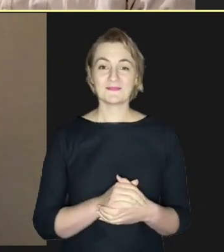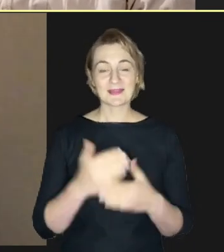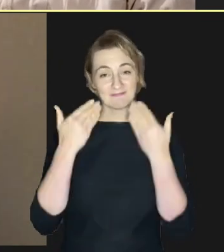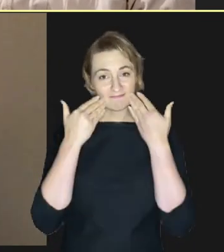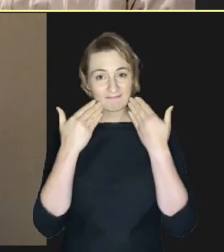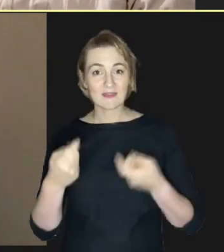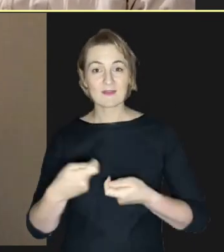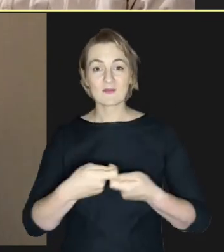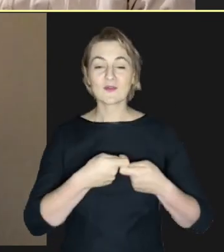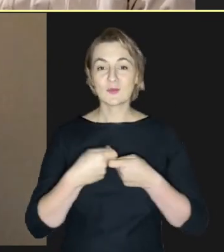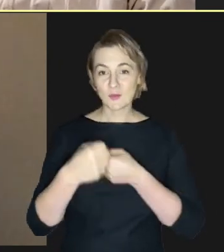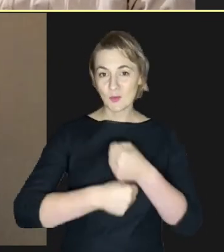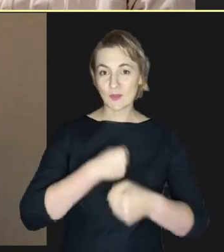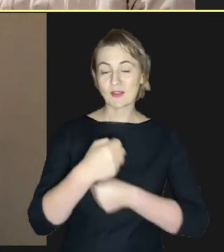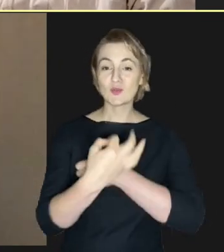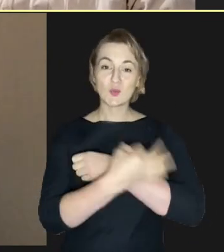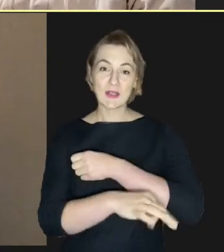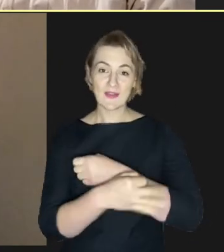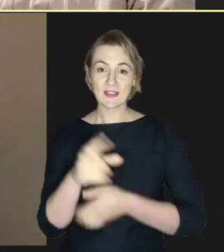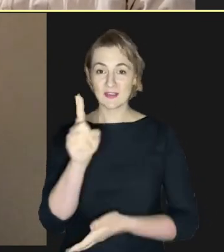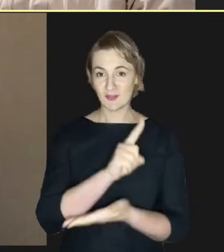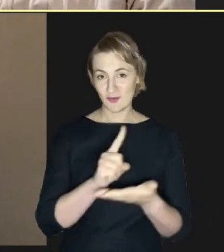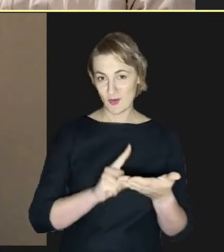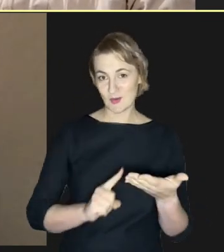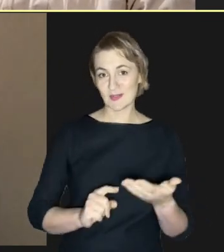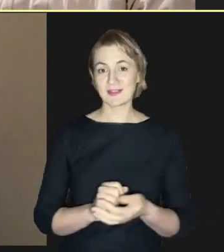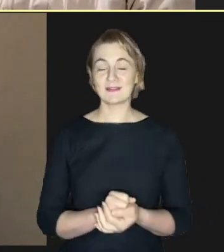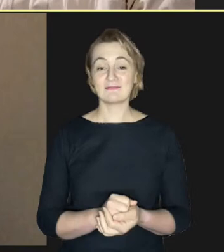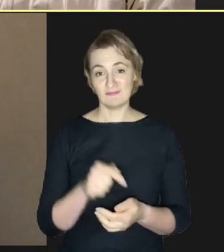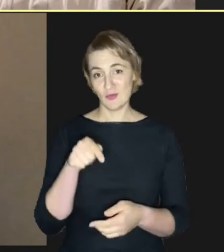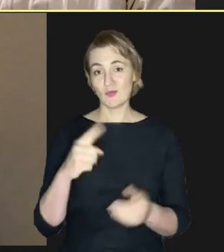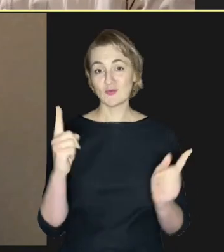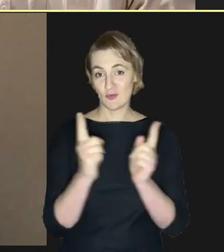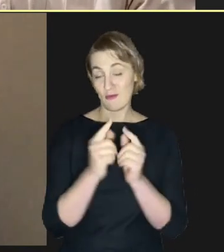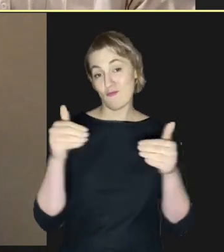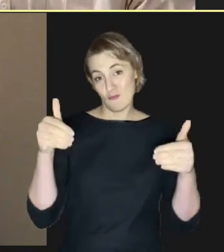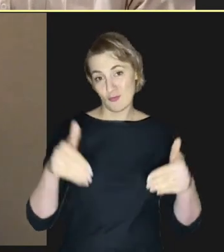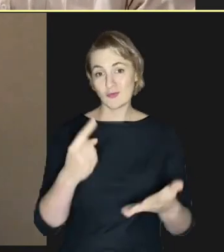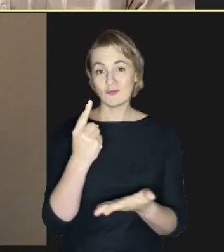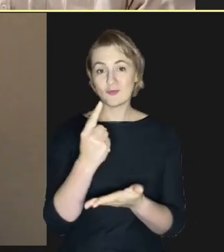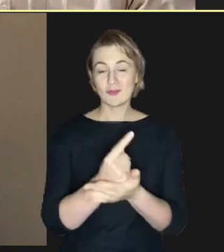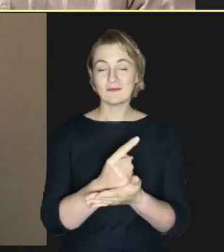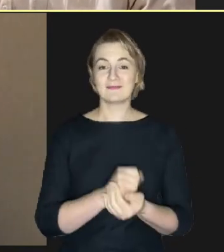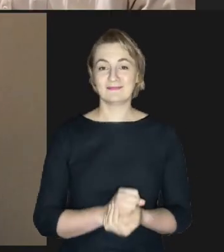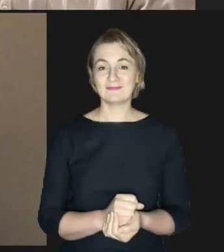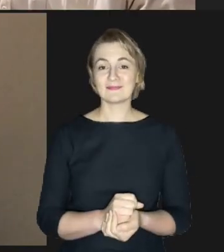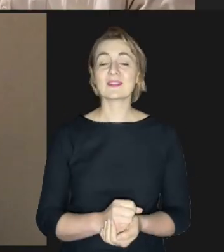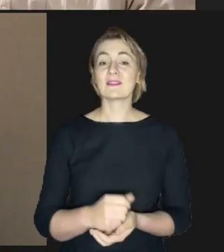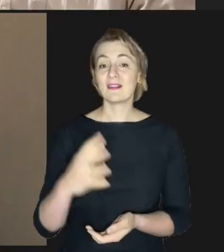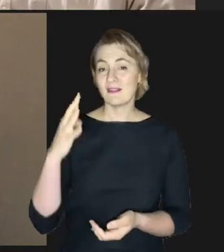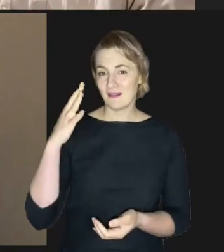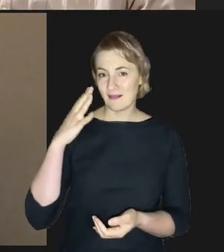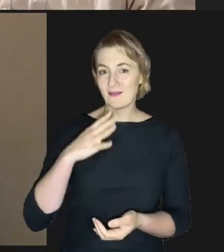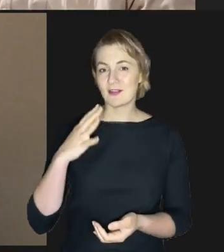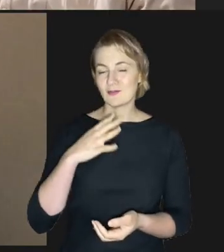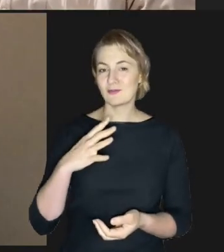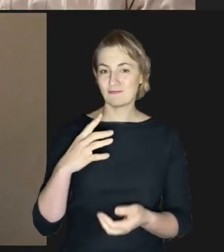z Uniwersytetem Śląskim te spotkania są możliwe. Tak, warto podkreślić. Mamy też swój...